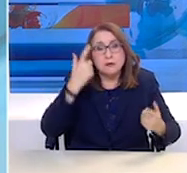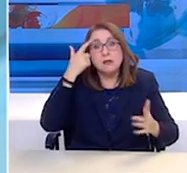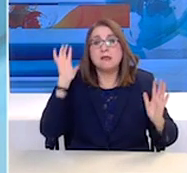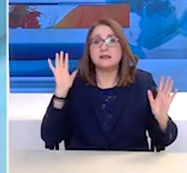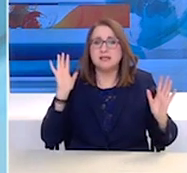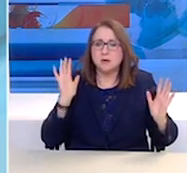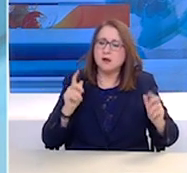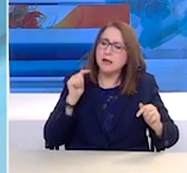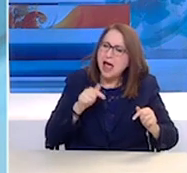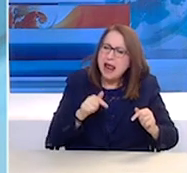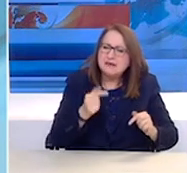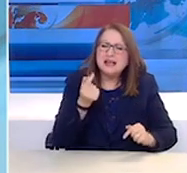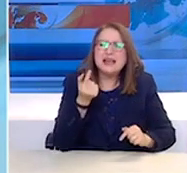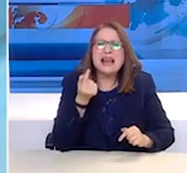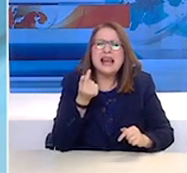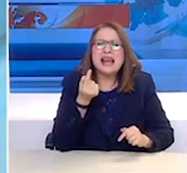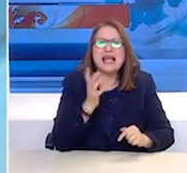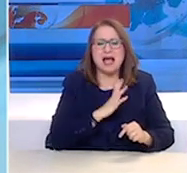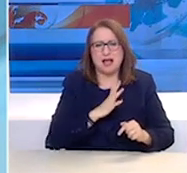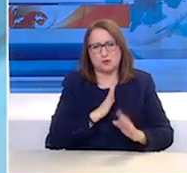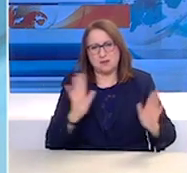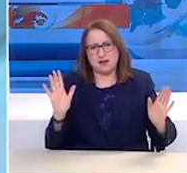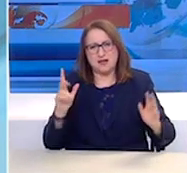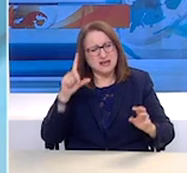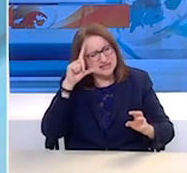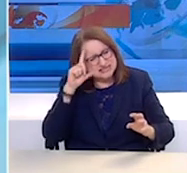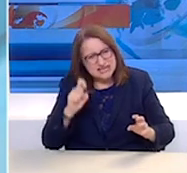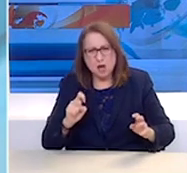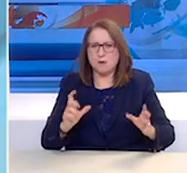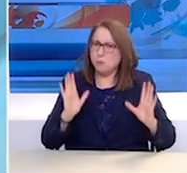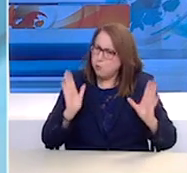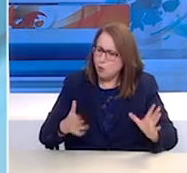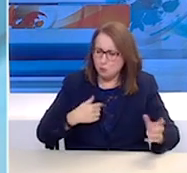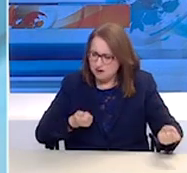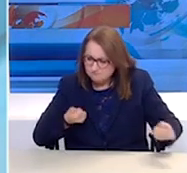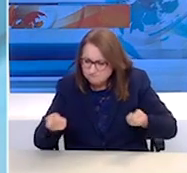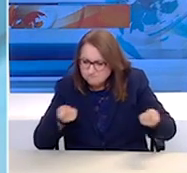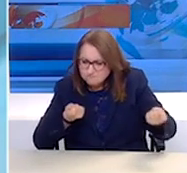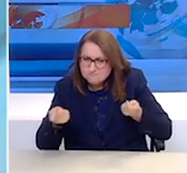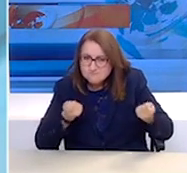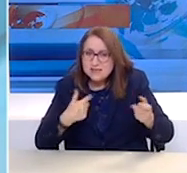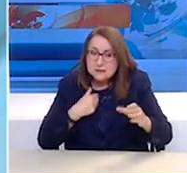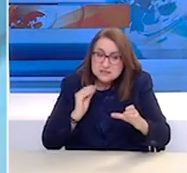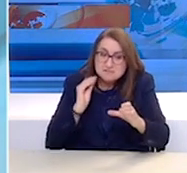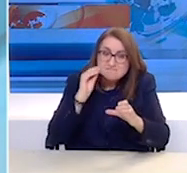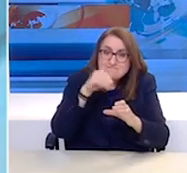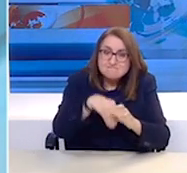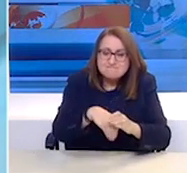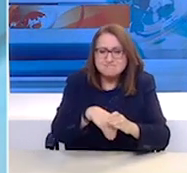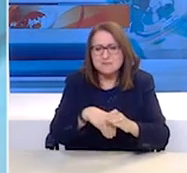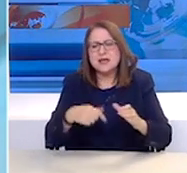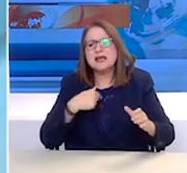τόσο λίγα που μας επιτρέπουν να δράσουμε και σωστά. Καταλάβατε, επιτρέπουν να παρέμβουμε. Οπότε όταν παρεμβαίνεις, δεν σε